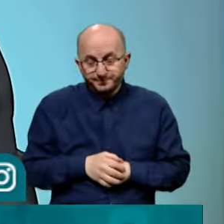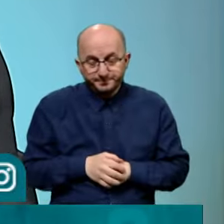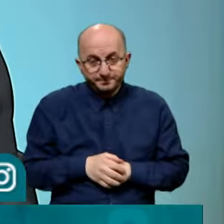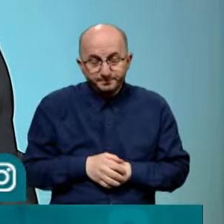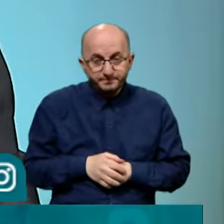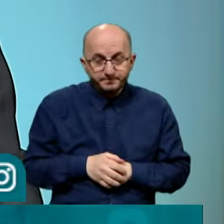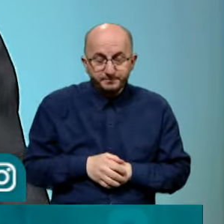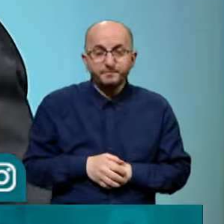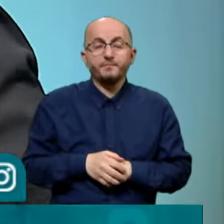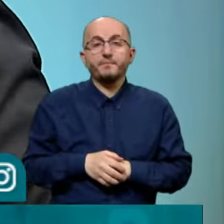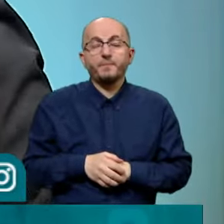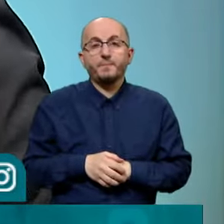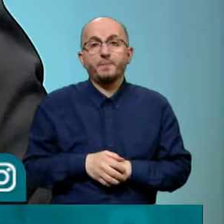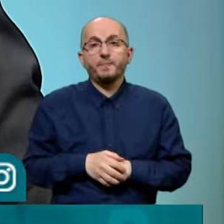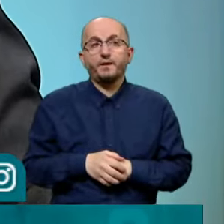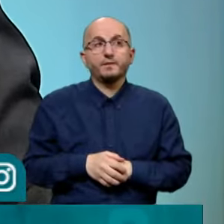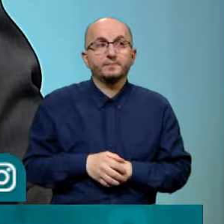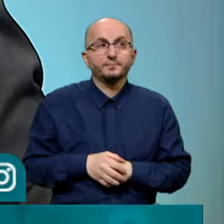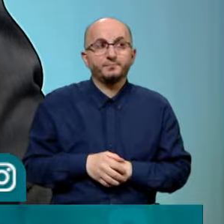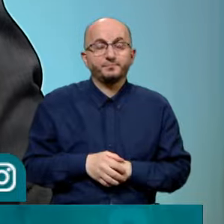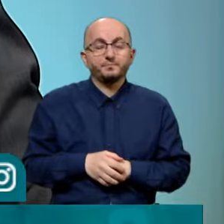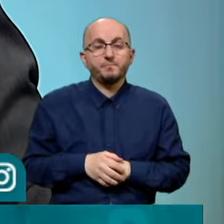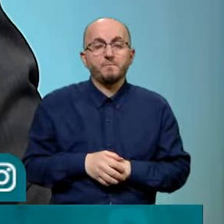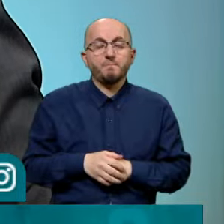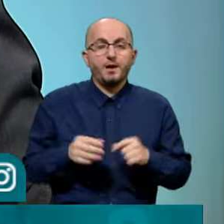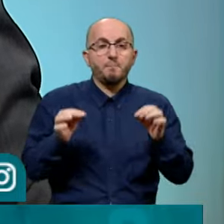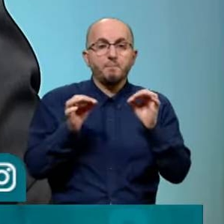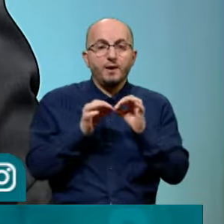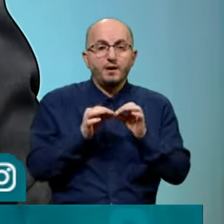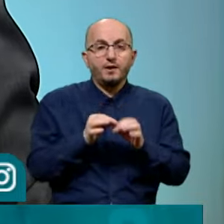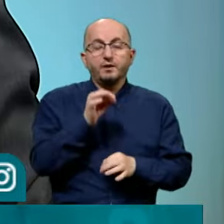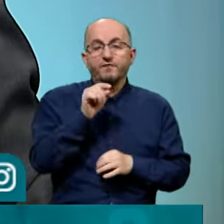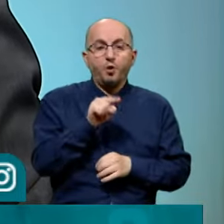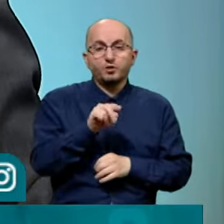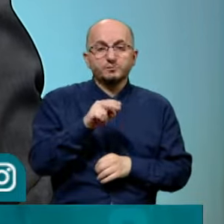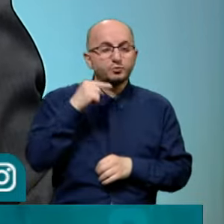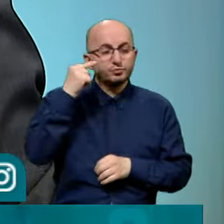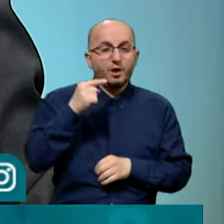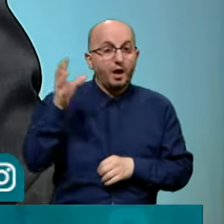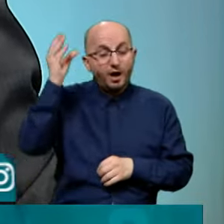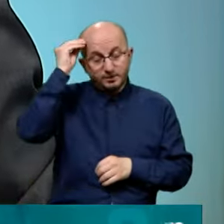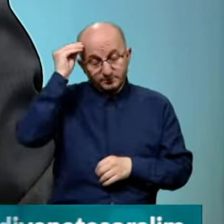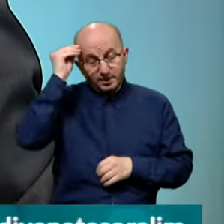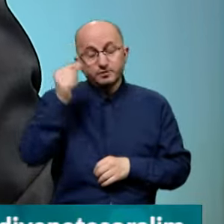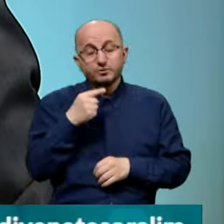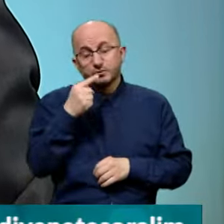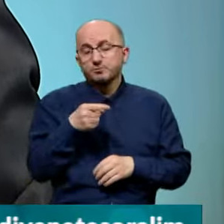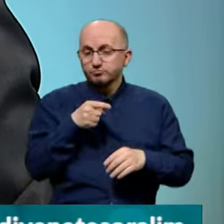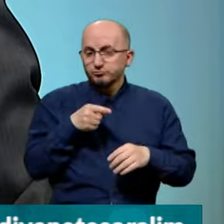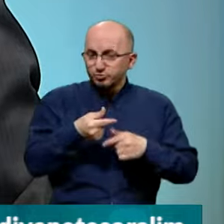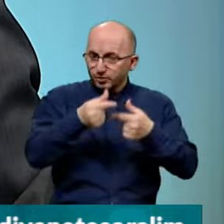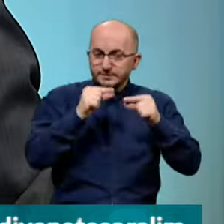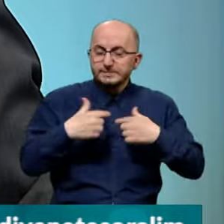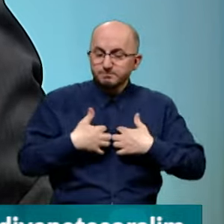korku taşımayacaktır. Şimdi işte Beyhaki ve onun gibi düşünen alimler diyorlar ki, bu hadis de sahih mesela Buhari'de,